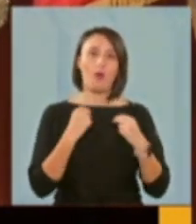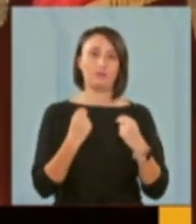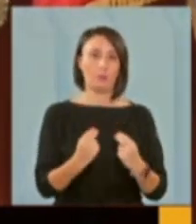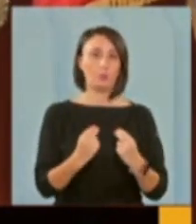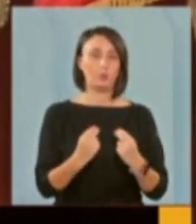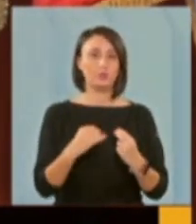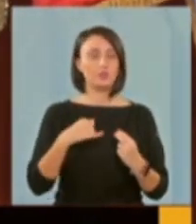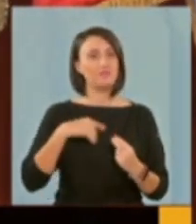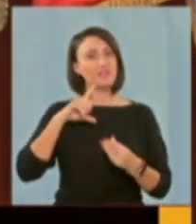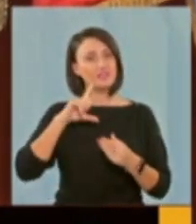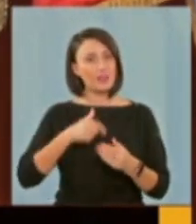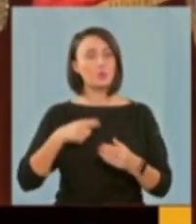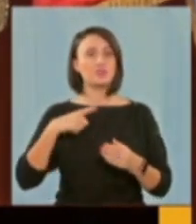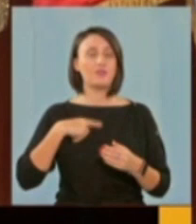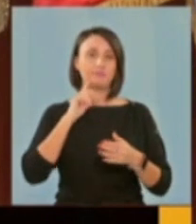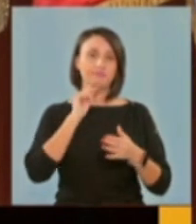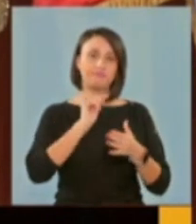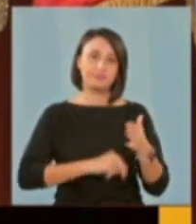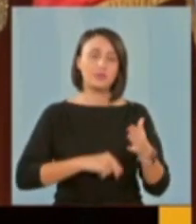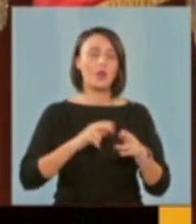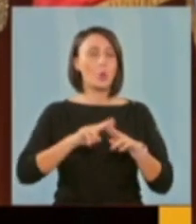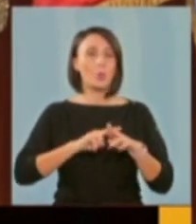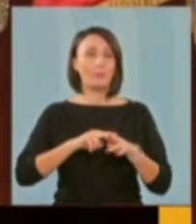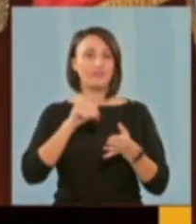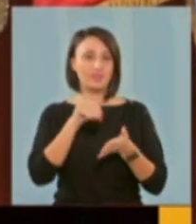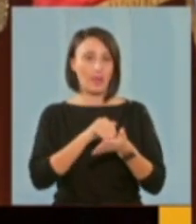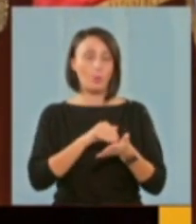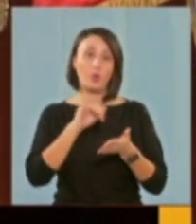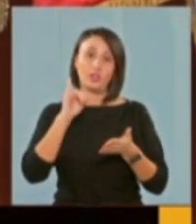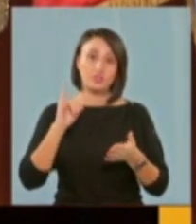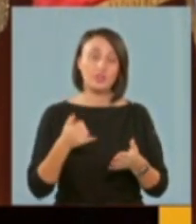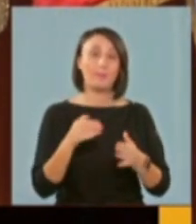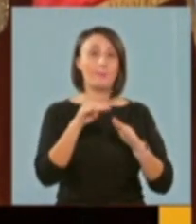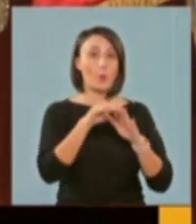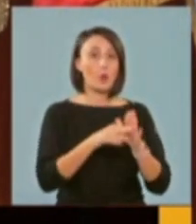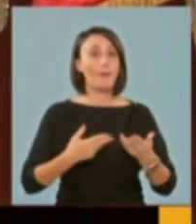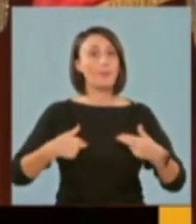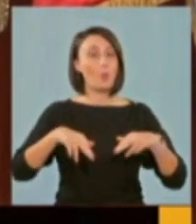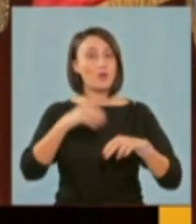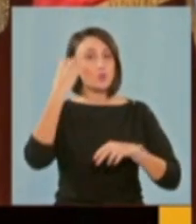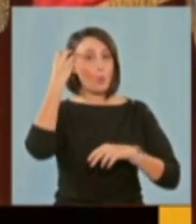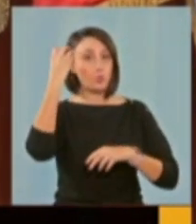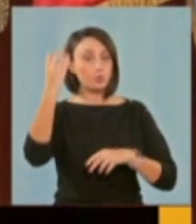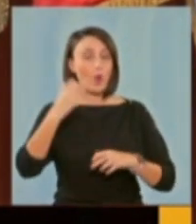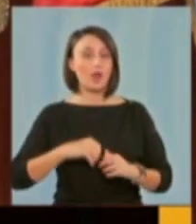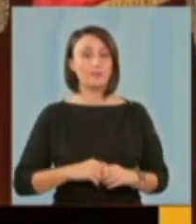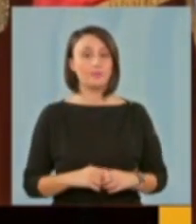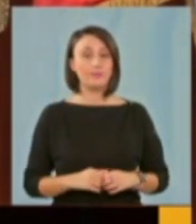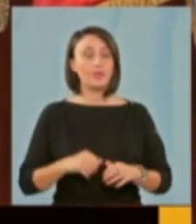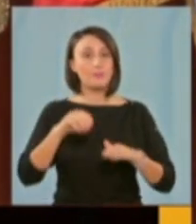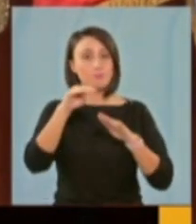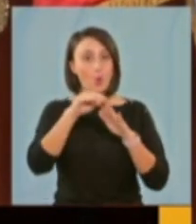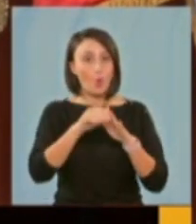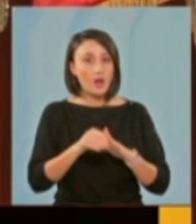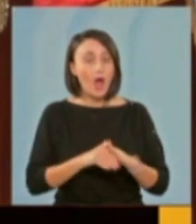și va trebui să fie consemnat ca atare, inclusiv în programele noastre culturale, programele